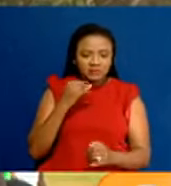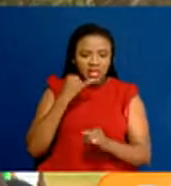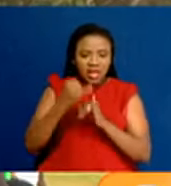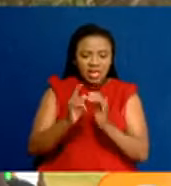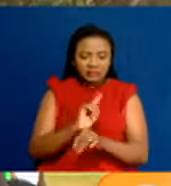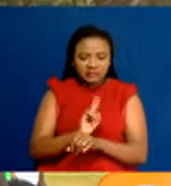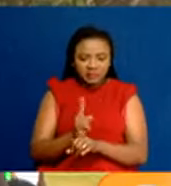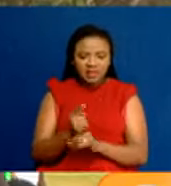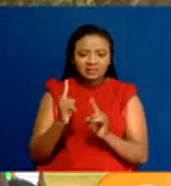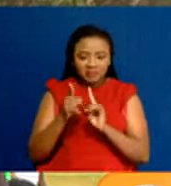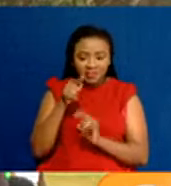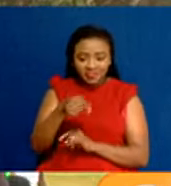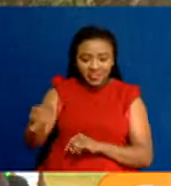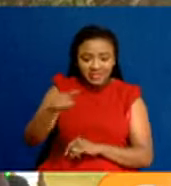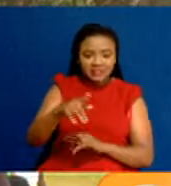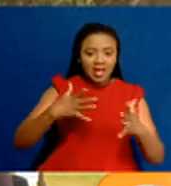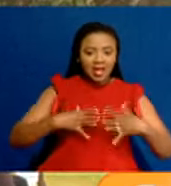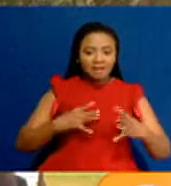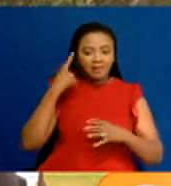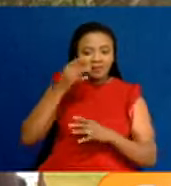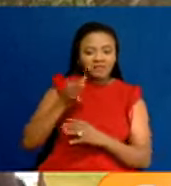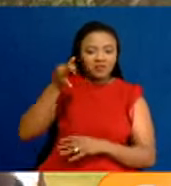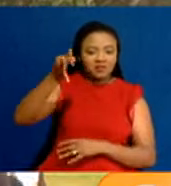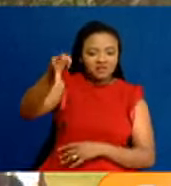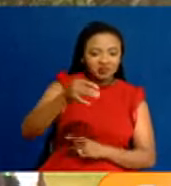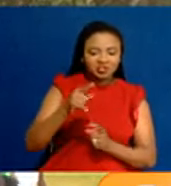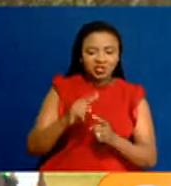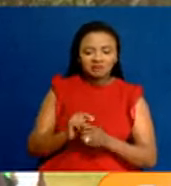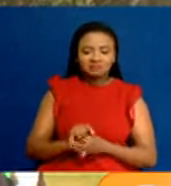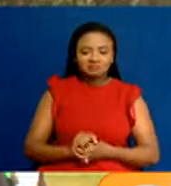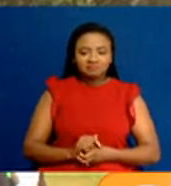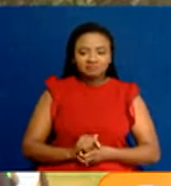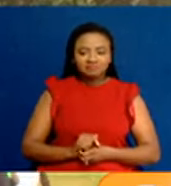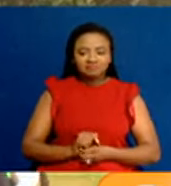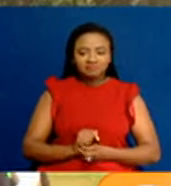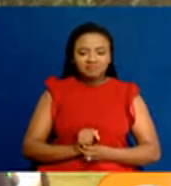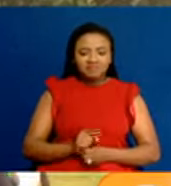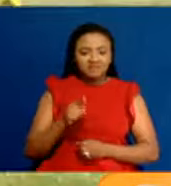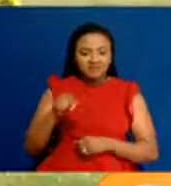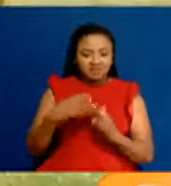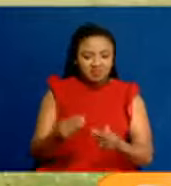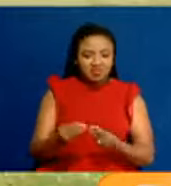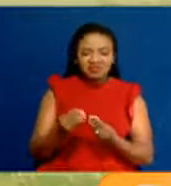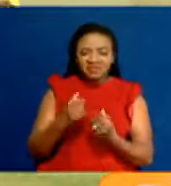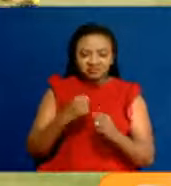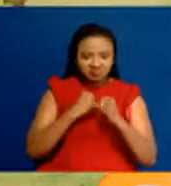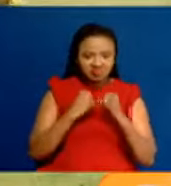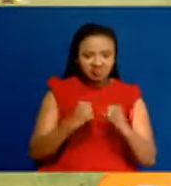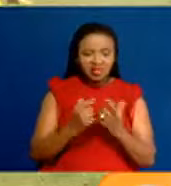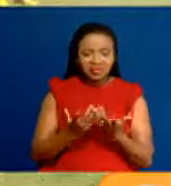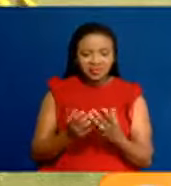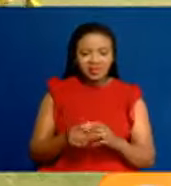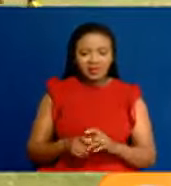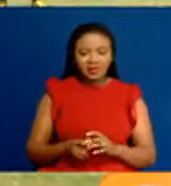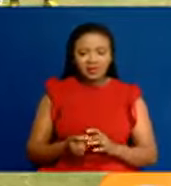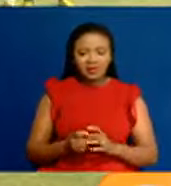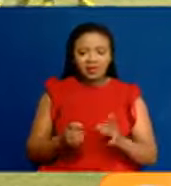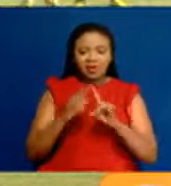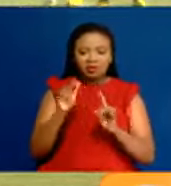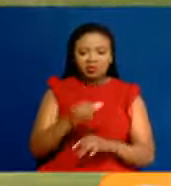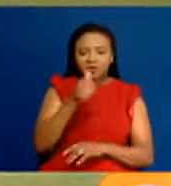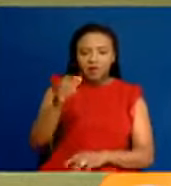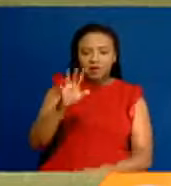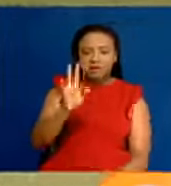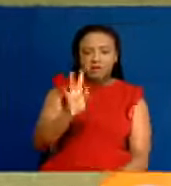are people for the future in terms of, you know, they give the squad a little bit of depth, injury cover. Kwa upande wake nahodha Filemon Otieno